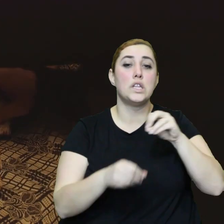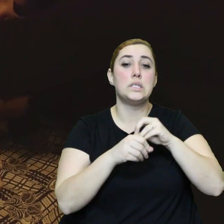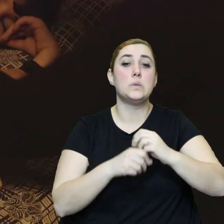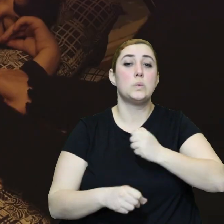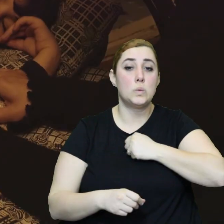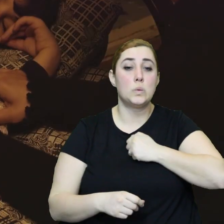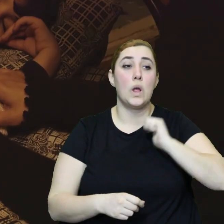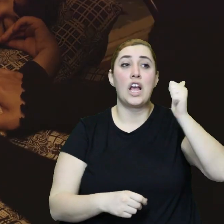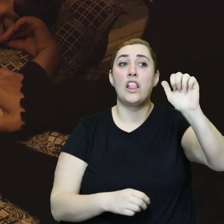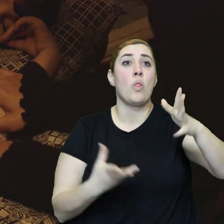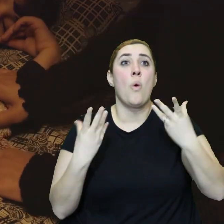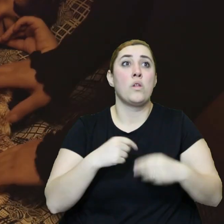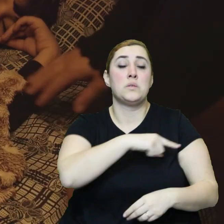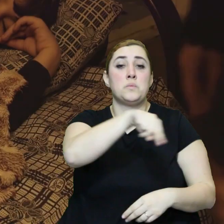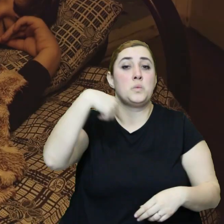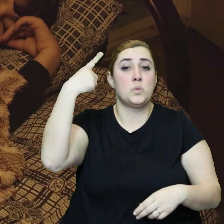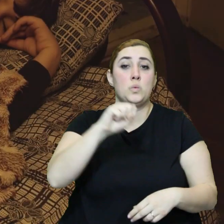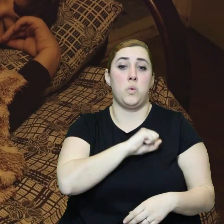ve gelecek için korkarmış.